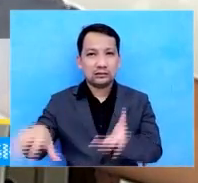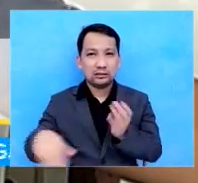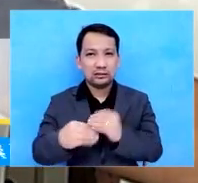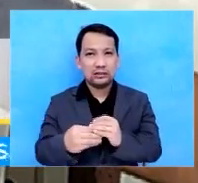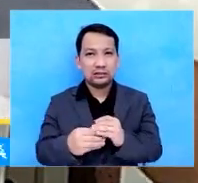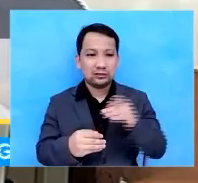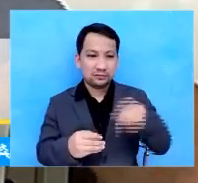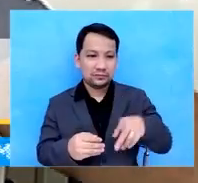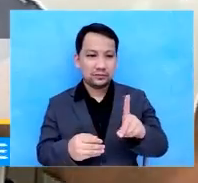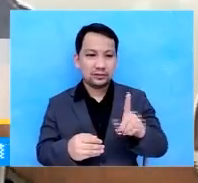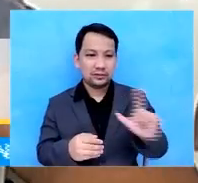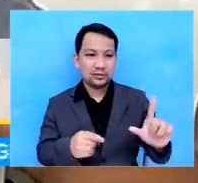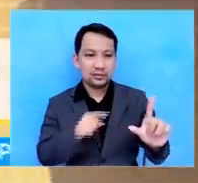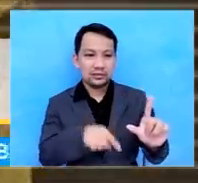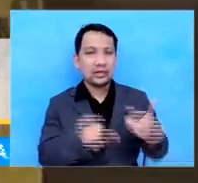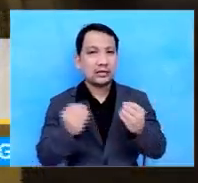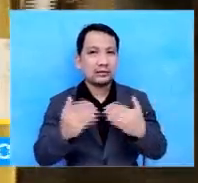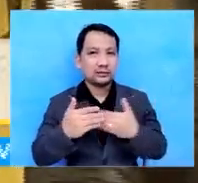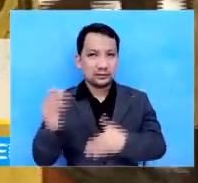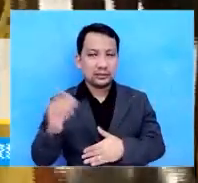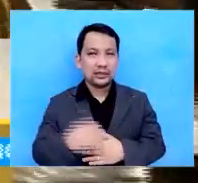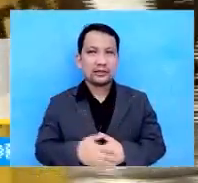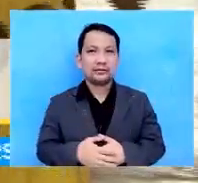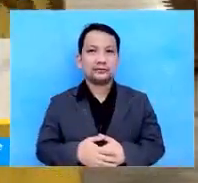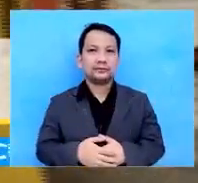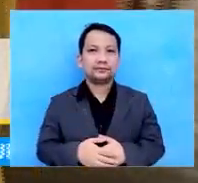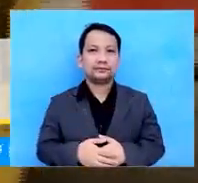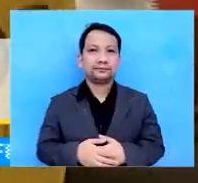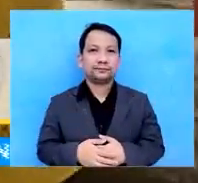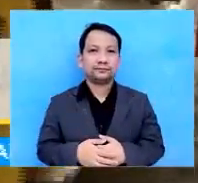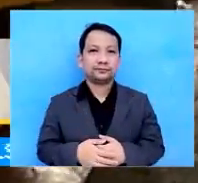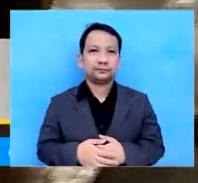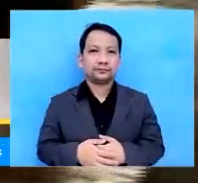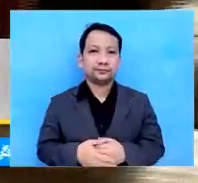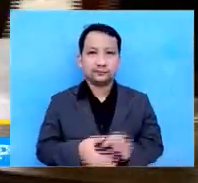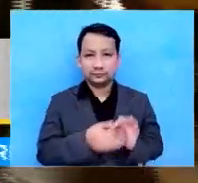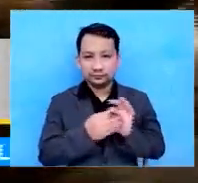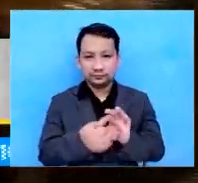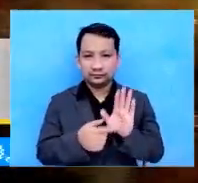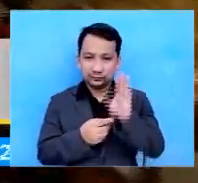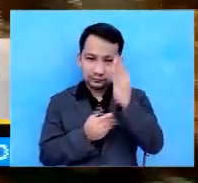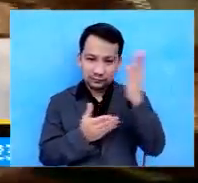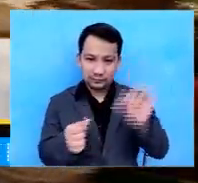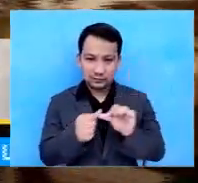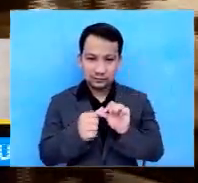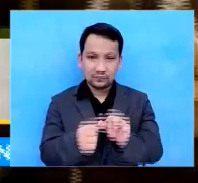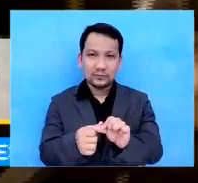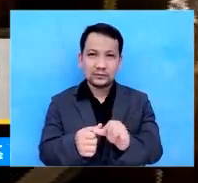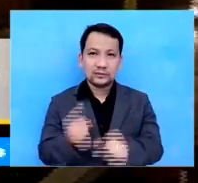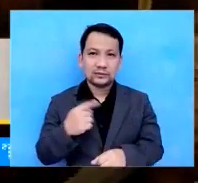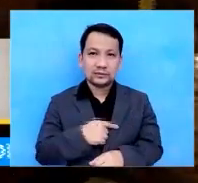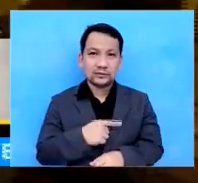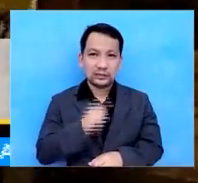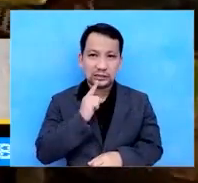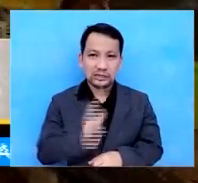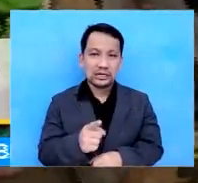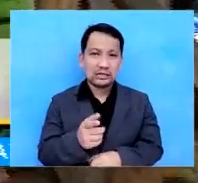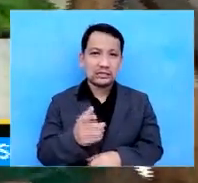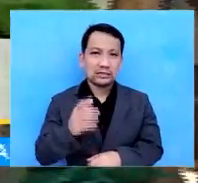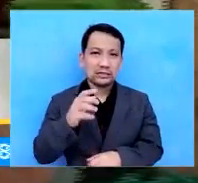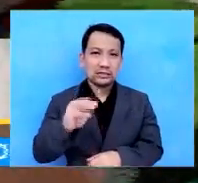sa loob, kaya dumadami sila. Ipinakita mismo ni Badong ang sitwasyon nila sa male dormitory ng Manila City